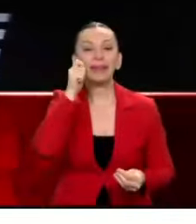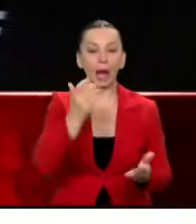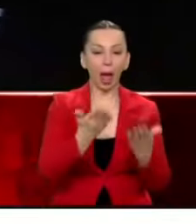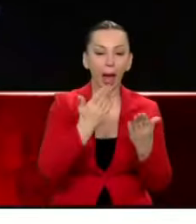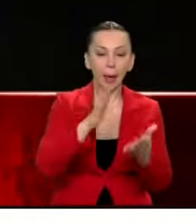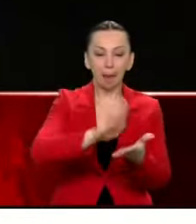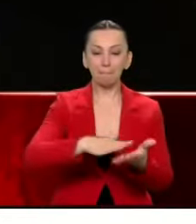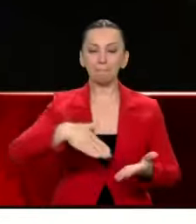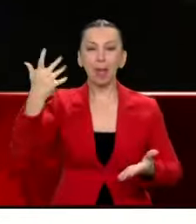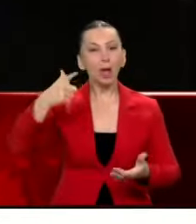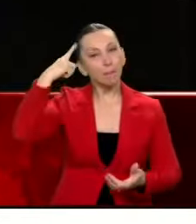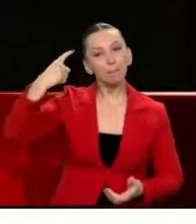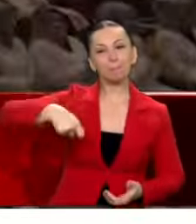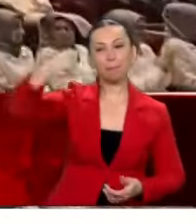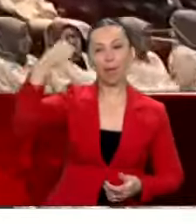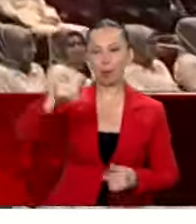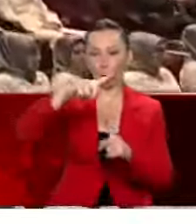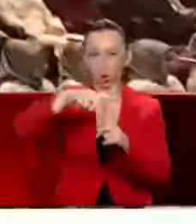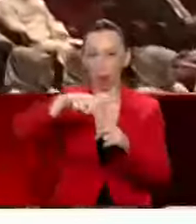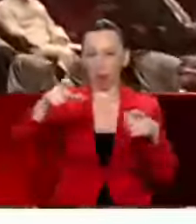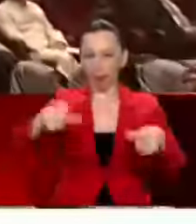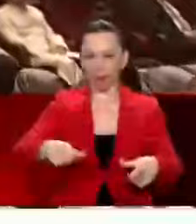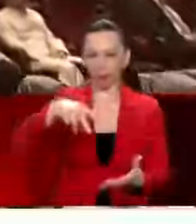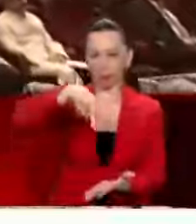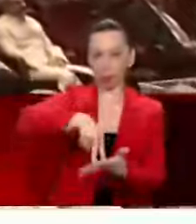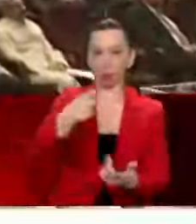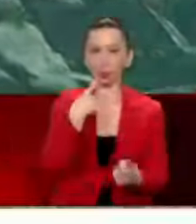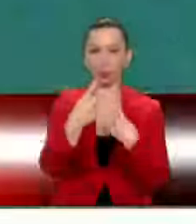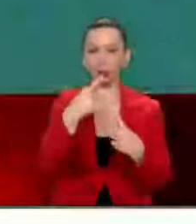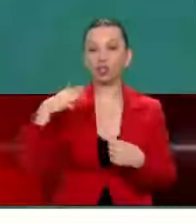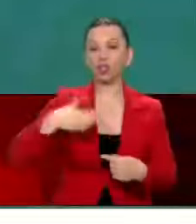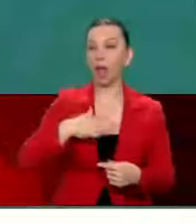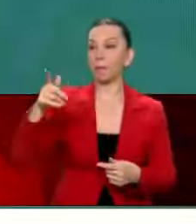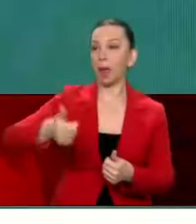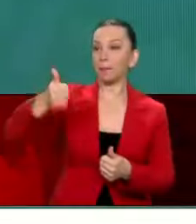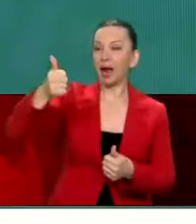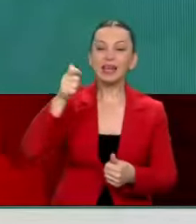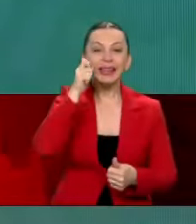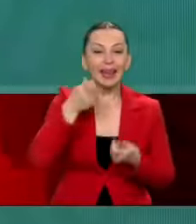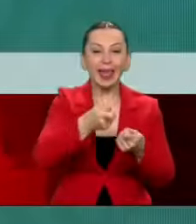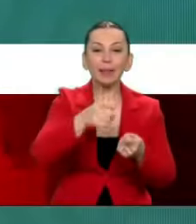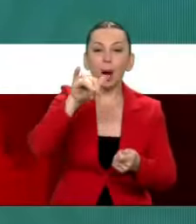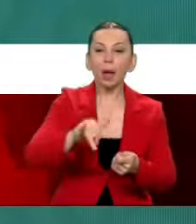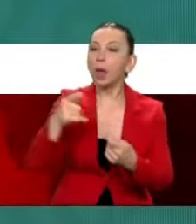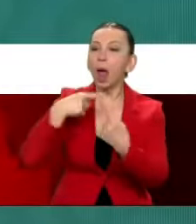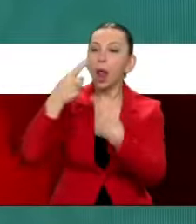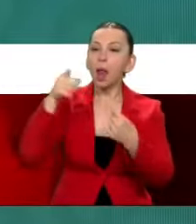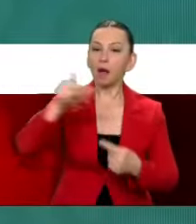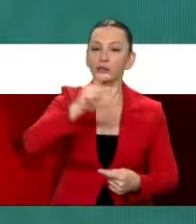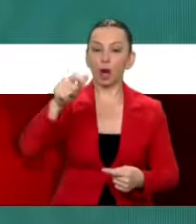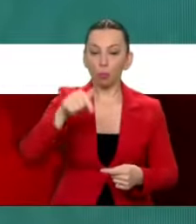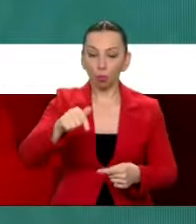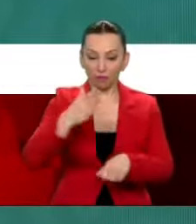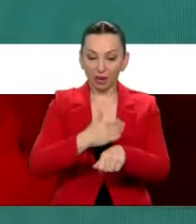Akademisi mezuniyet töreninde kürsüdeydi Cumhurbaşkanı. CHP lideri Özgür Özel'in din eğitimiyle ilgili sözlerini hatırlattı. Bu ülkenin en